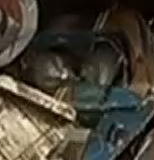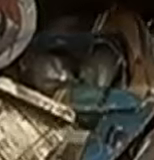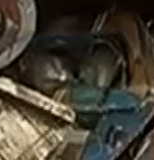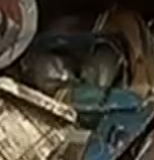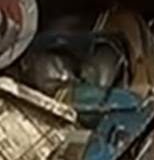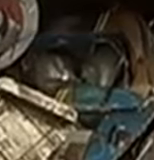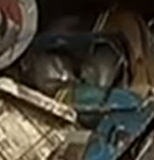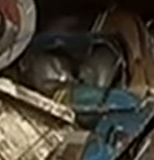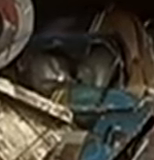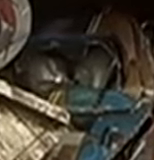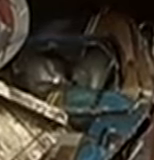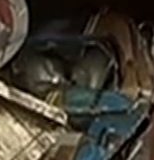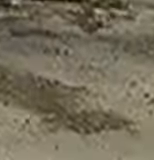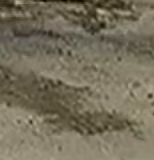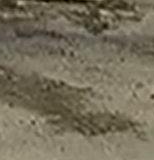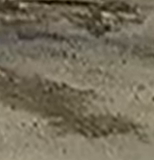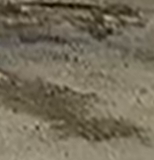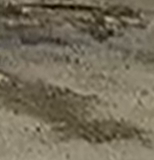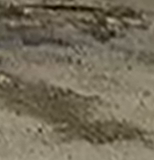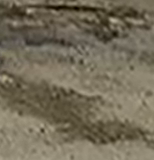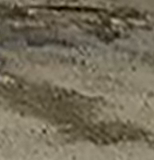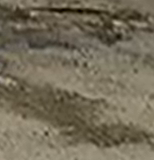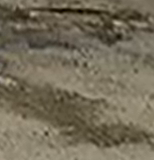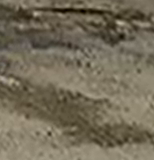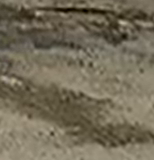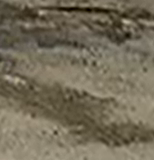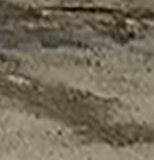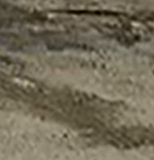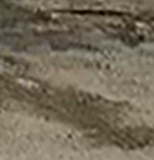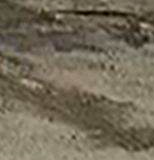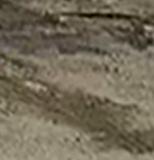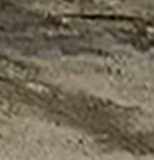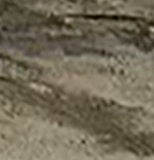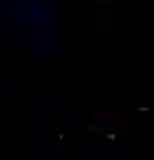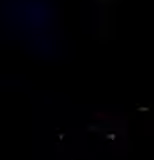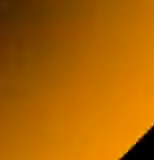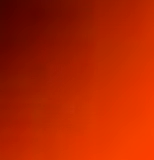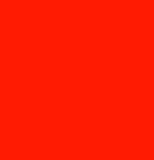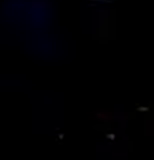kabilang ang sasakyan ng News 5 nagkarambola sa Sumulong Highway sa Antipolo.